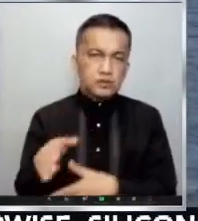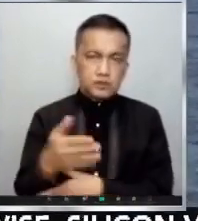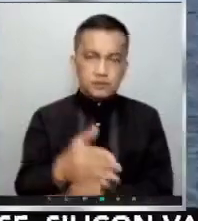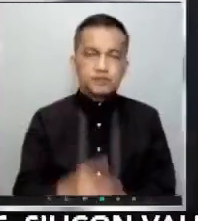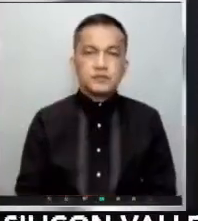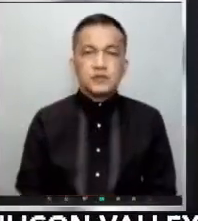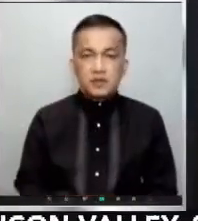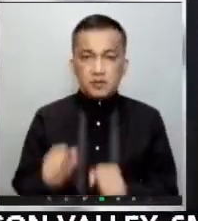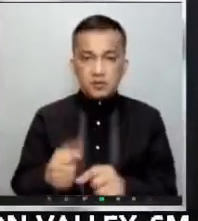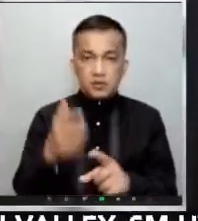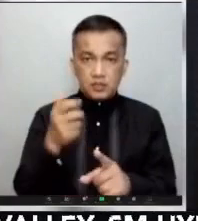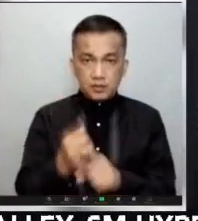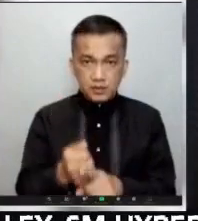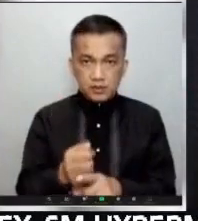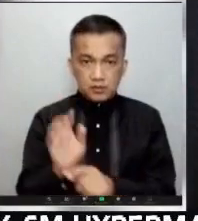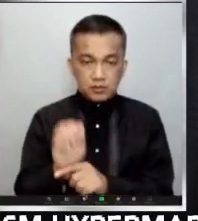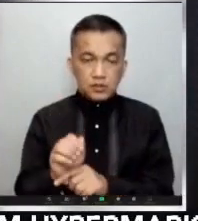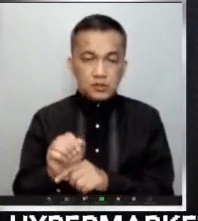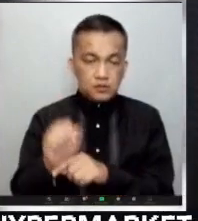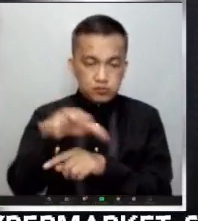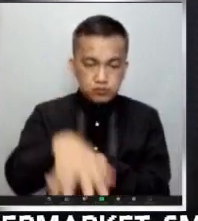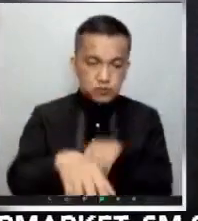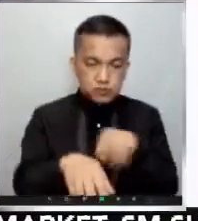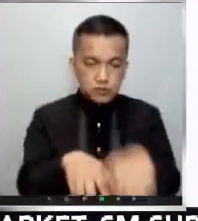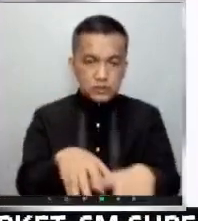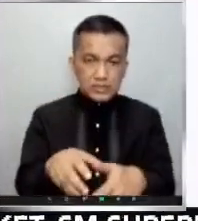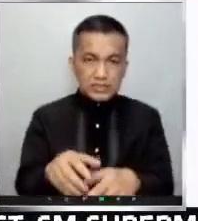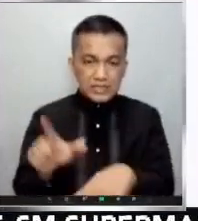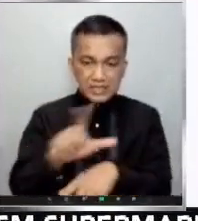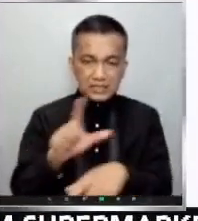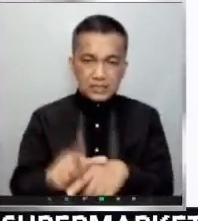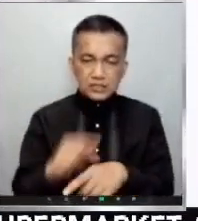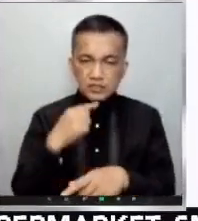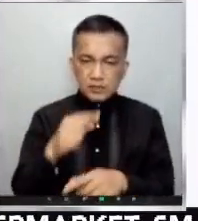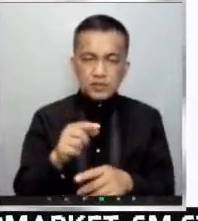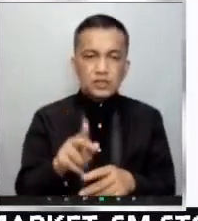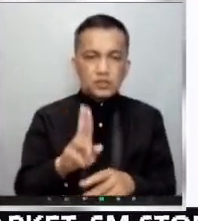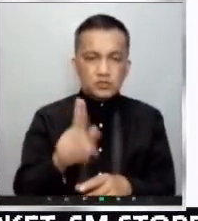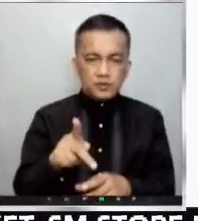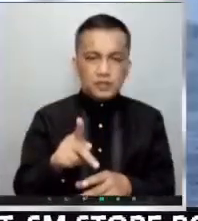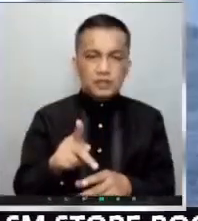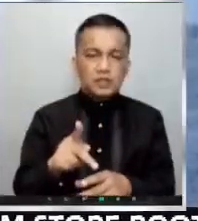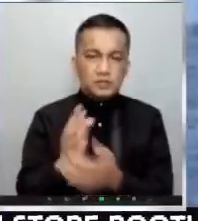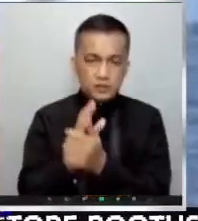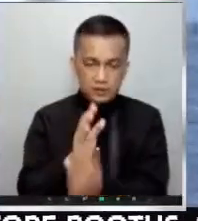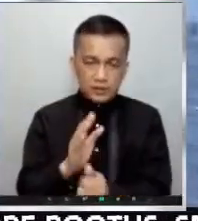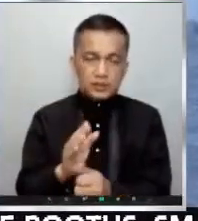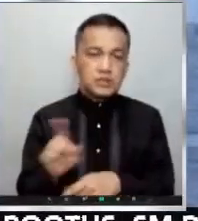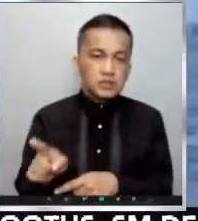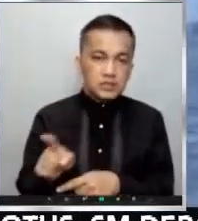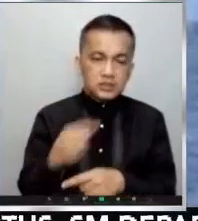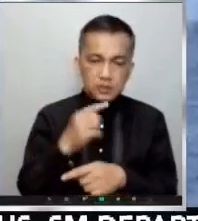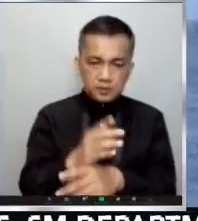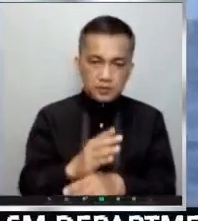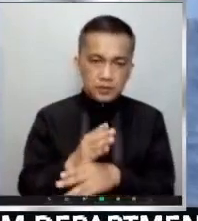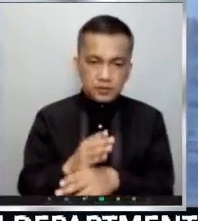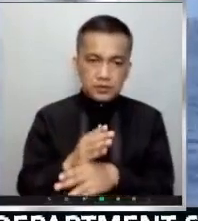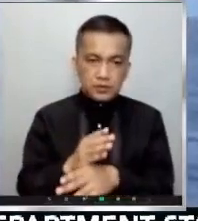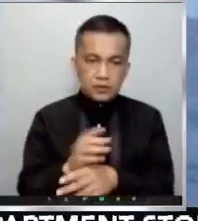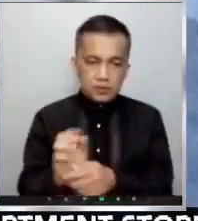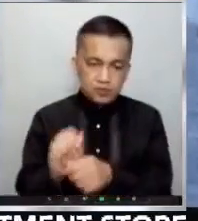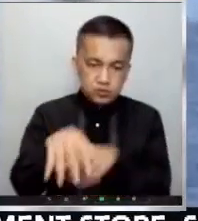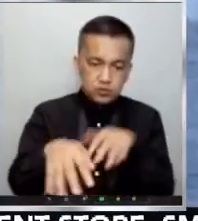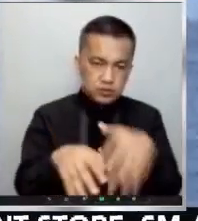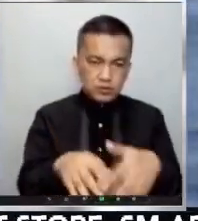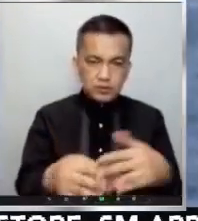mga pangisdaan ayon kay Dr. Eugene Herrera ng UP National Hydraulic Research Center. Maharangan kasi ng mga pagtatambak ang pagpasok ng